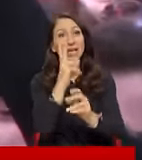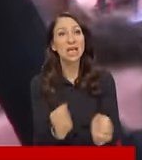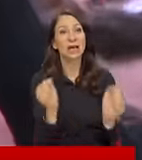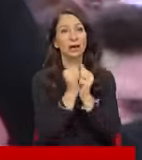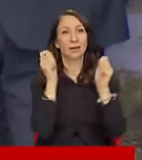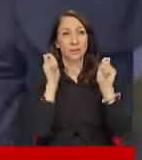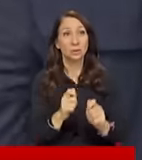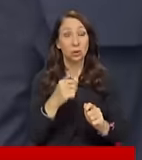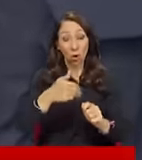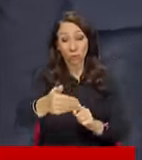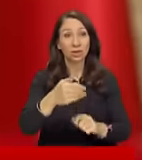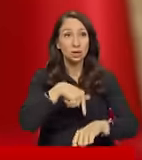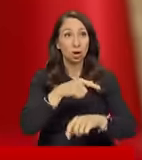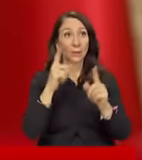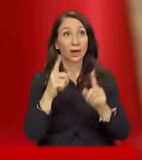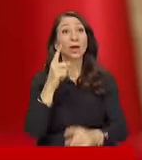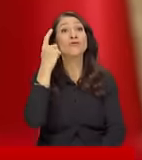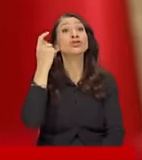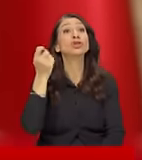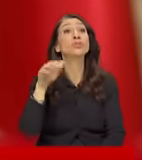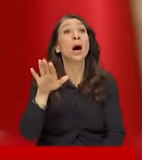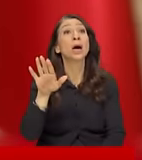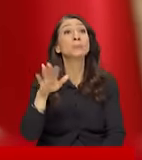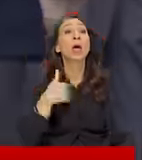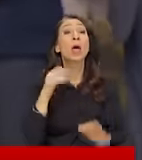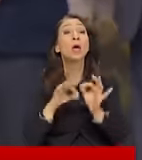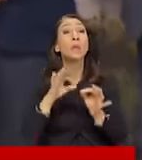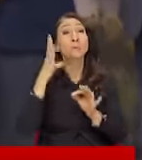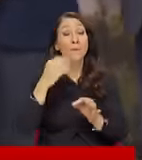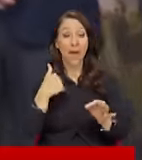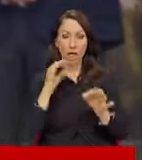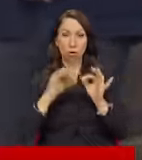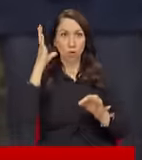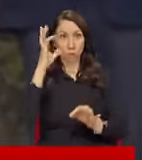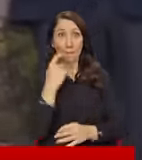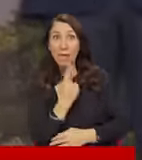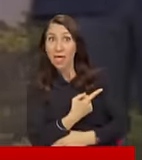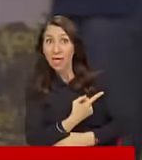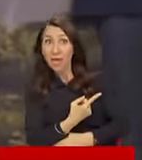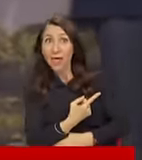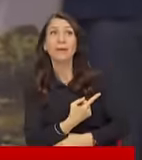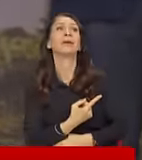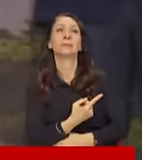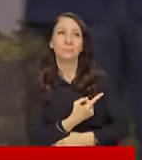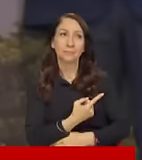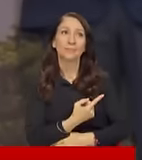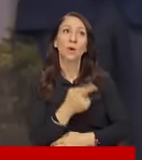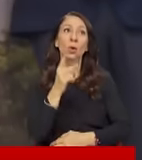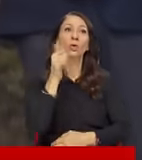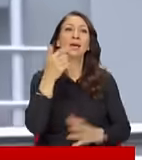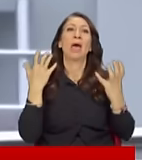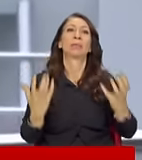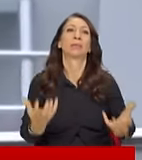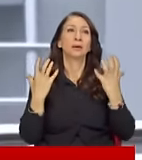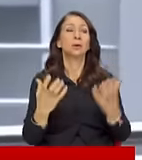katına çıkaracağız önümüzdeki dönemde. Benim kafası basmaz. Ben ekonomist. Ben ekonomistim dedi mi? O gün